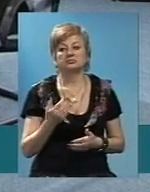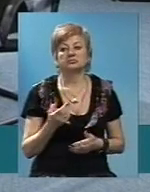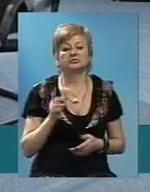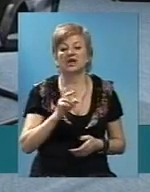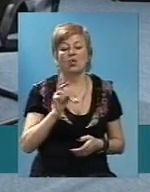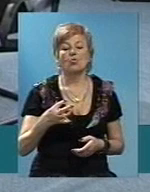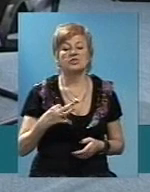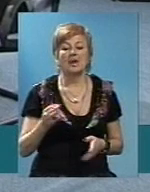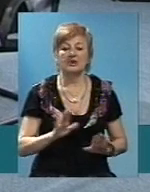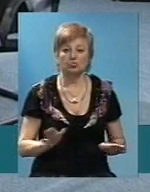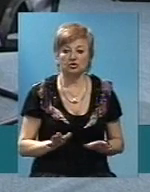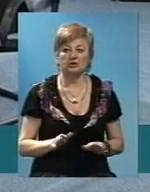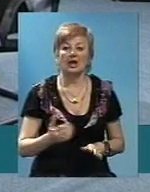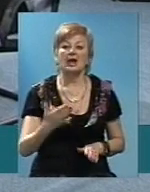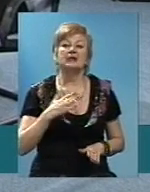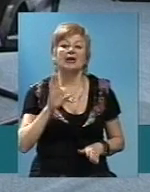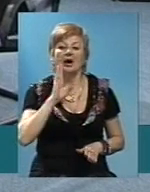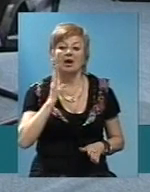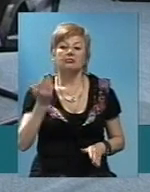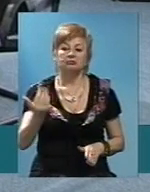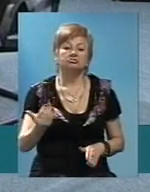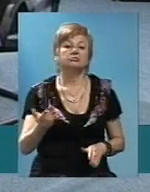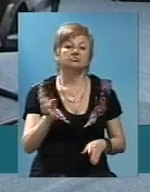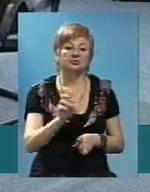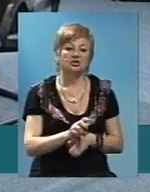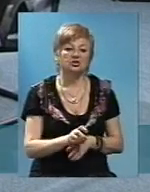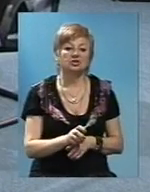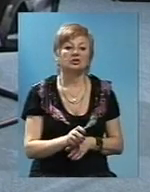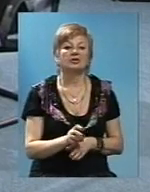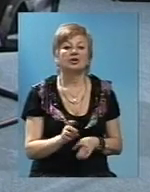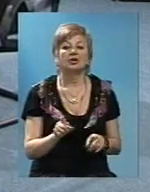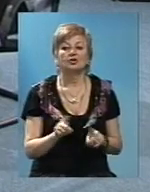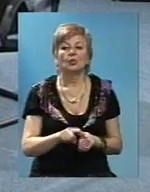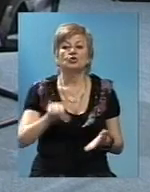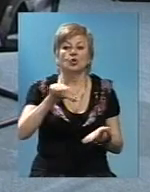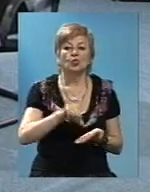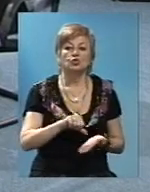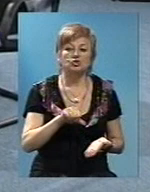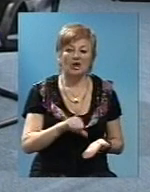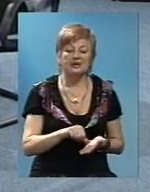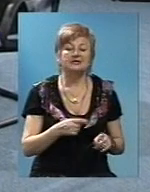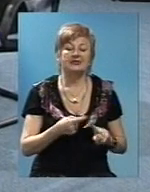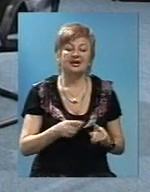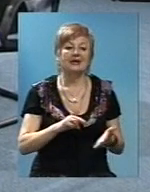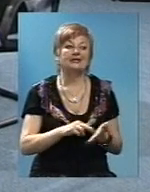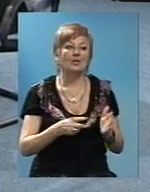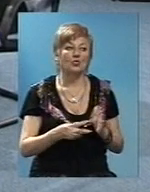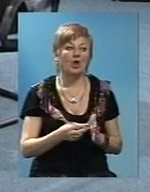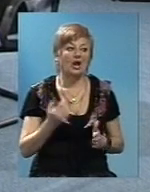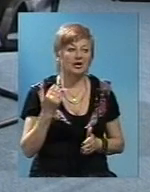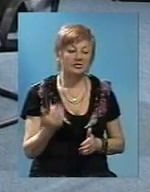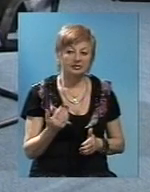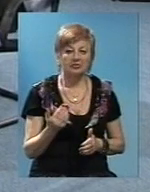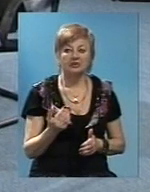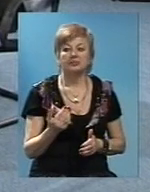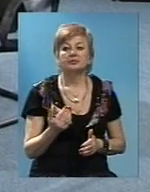небайдужа. До нас зараз приєдналася Анастасія Мітільова, це також учасник проєкту «Гірські котики».